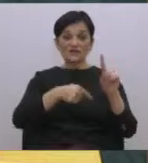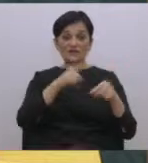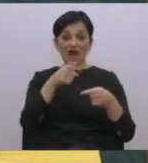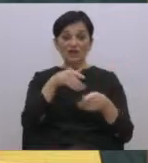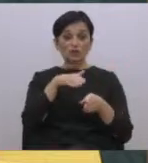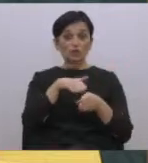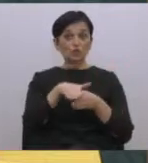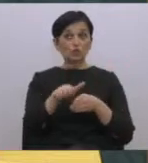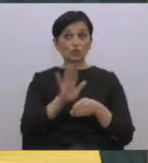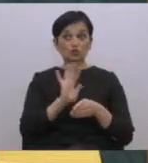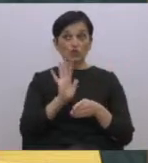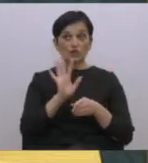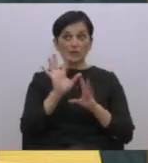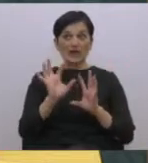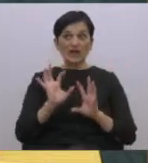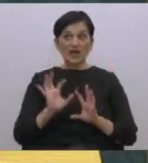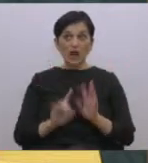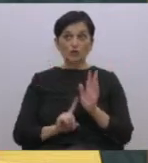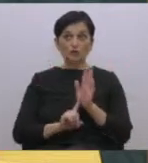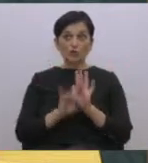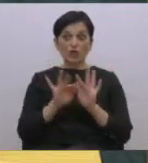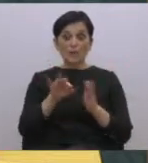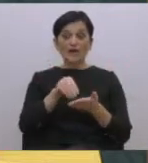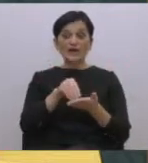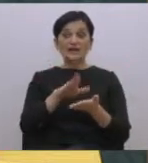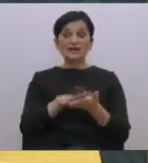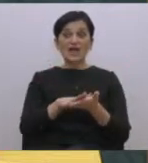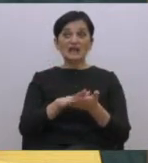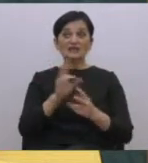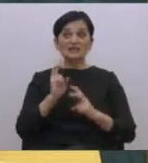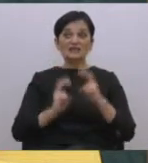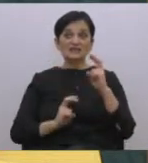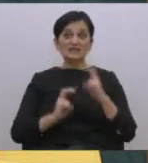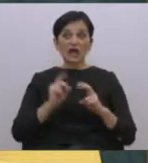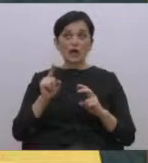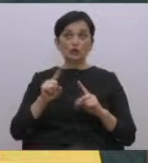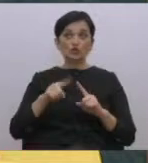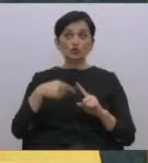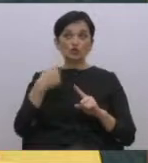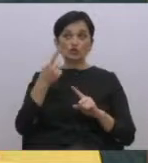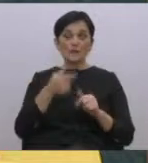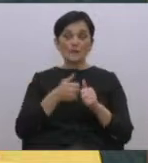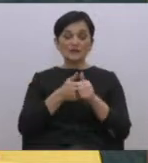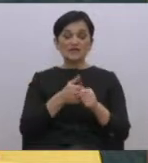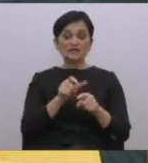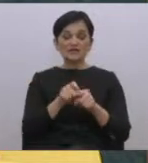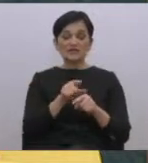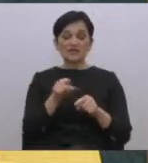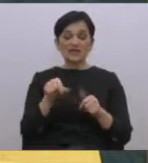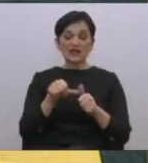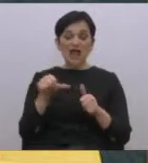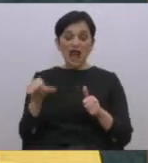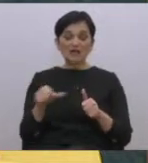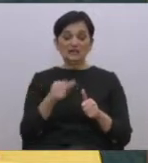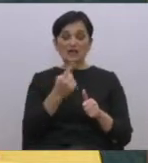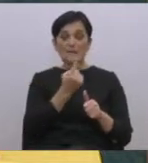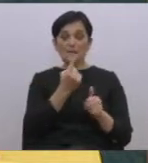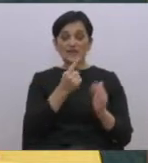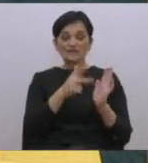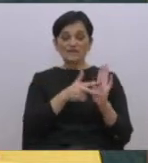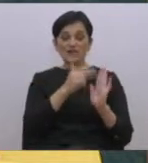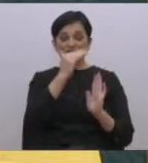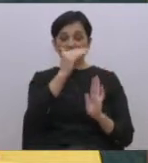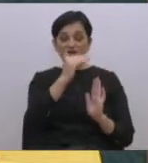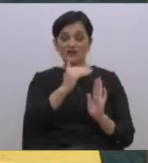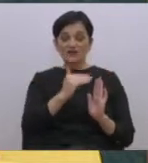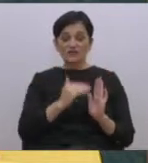usrule blobise, am hva și am canonis am ocme deba, am de registrire bule sacarmos, șem gum mos de udasit hobi, garda am muhlis pirul rua puncte, gatualistine